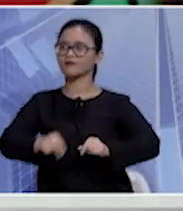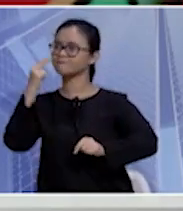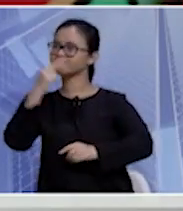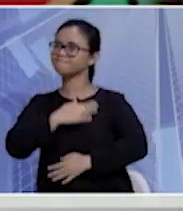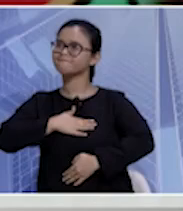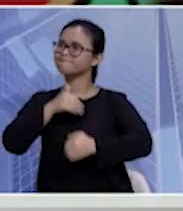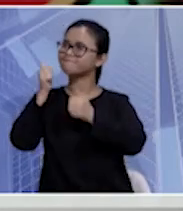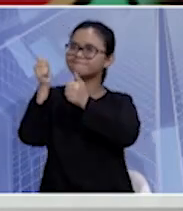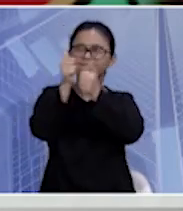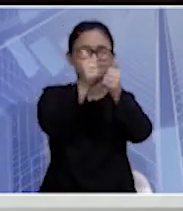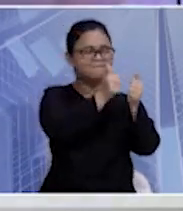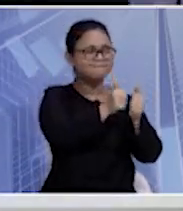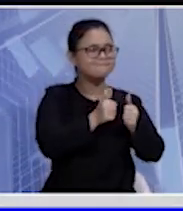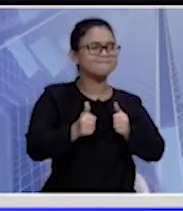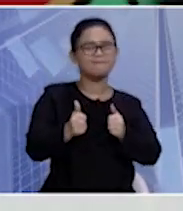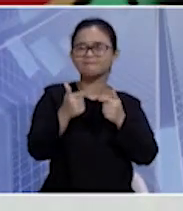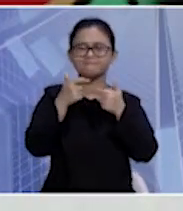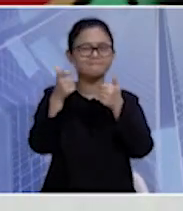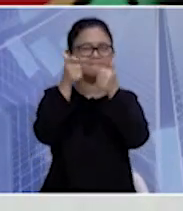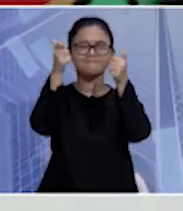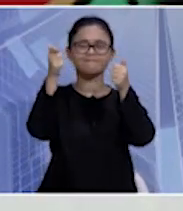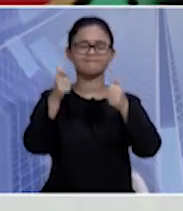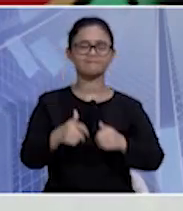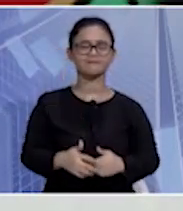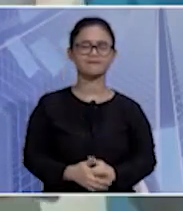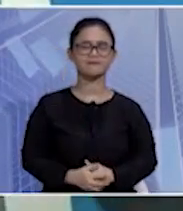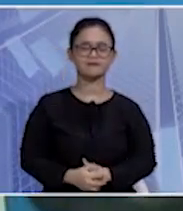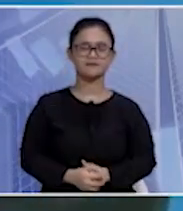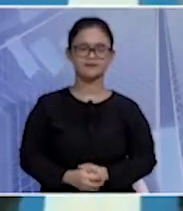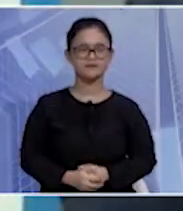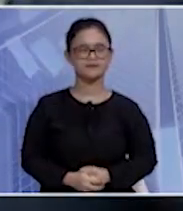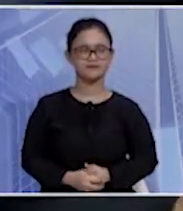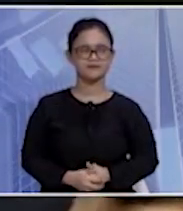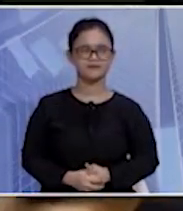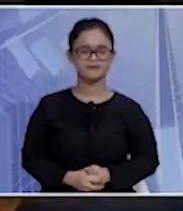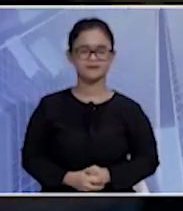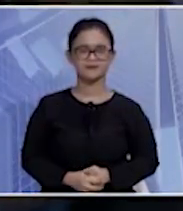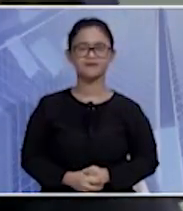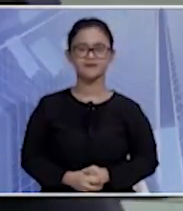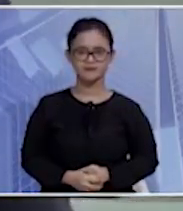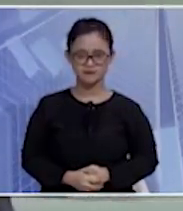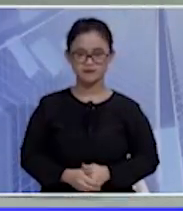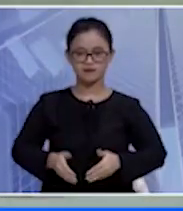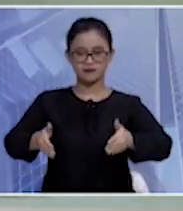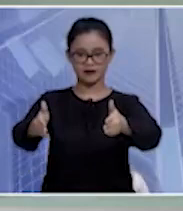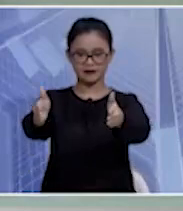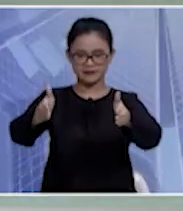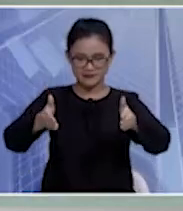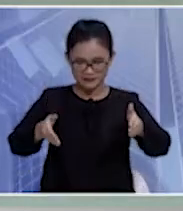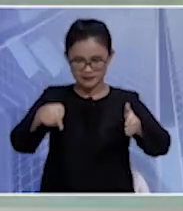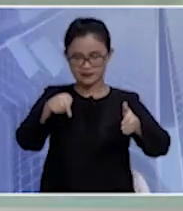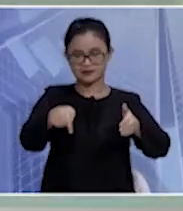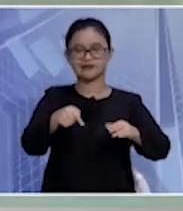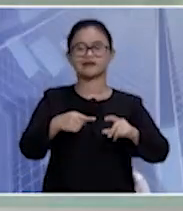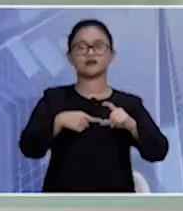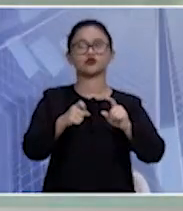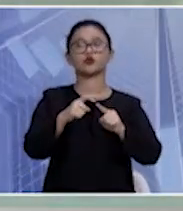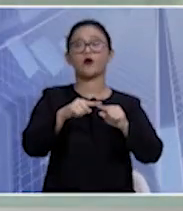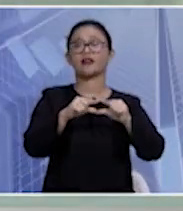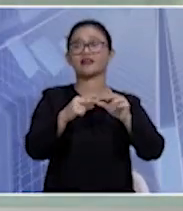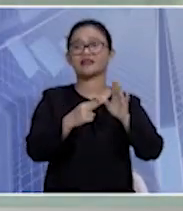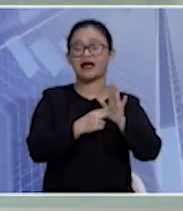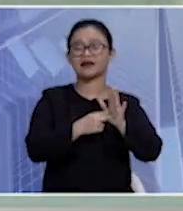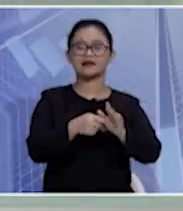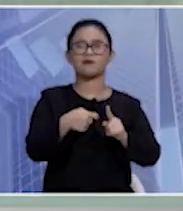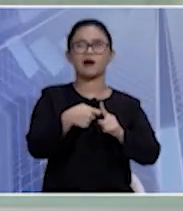demi mempercantik Kampung mereka wujud pemirsa Gang pintu air Jalan Sultan Iskandar Muda